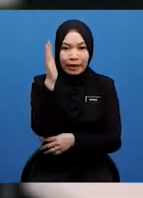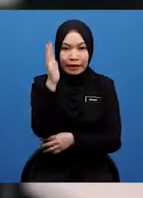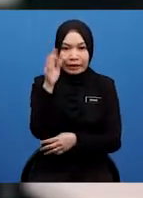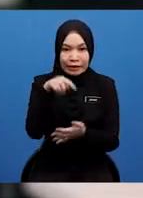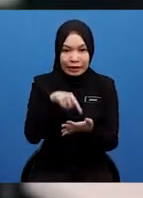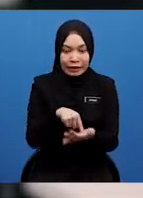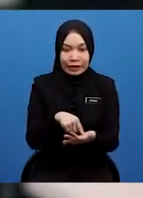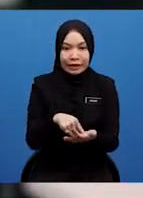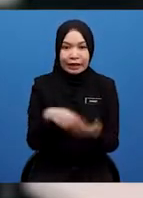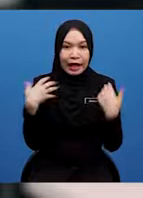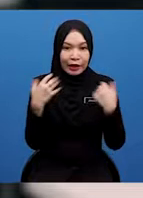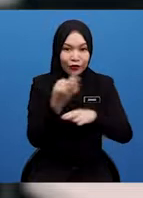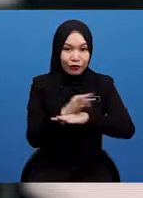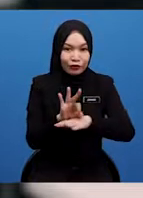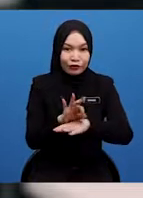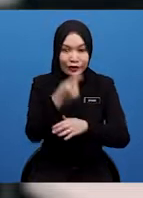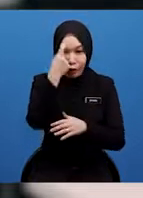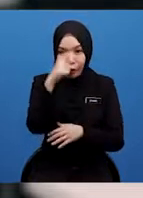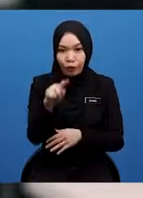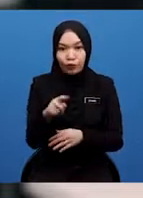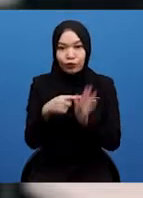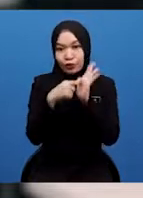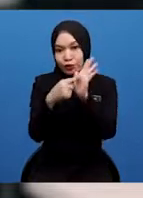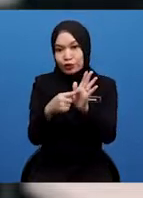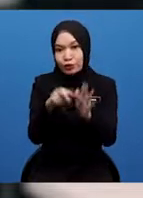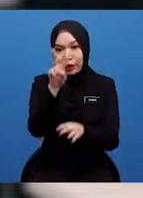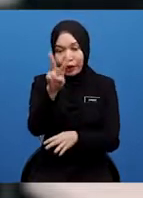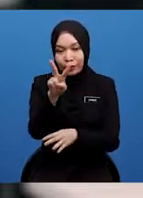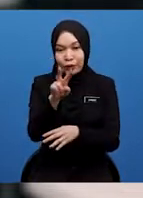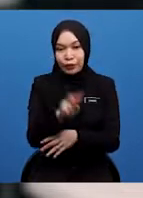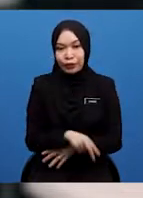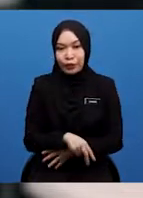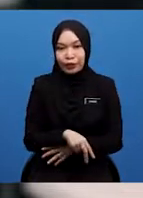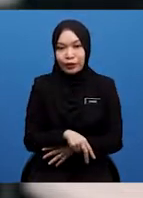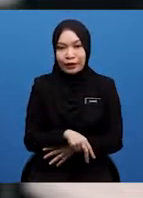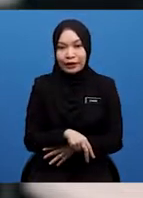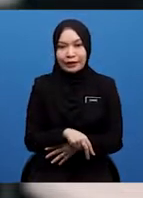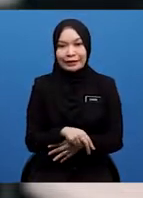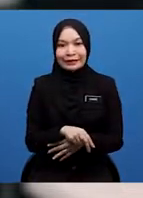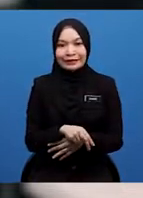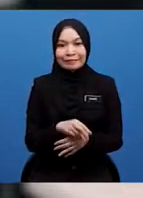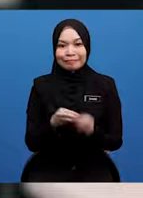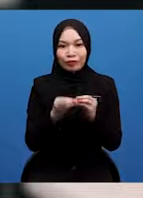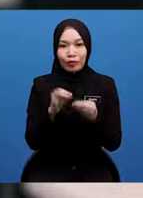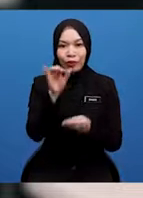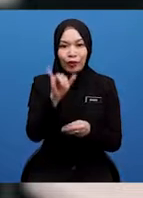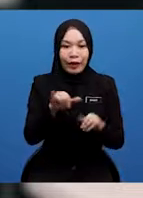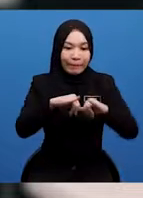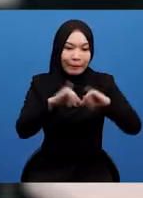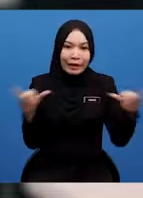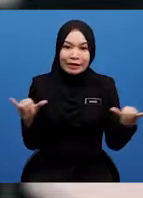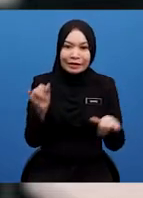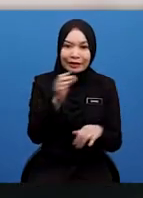untuk menunjukkan dua nilai yang berbeza dan menggunakan dua skala yang berbeza.